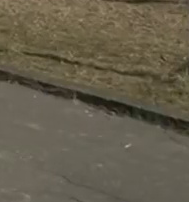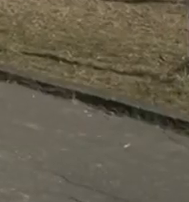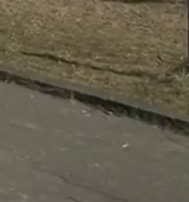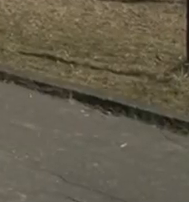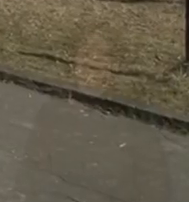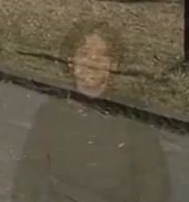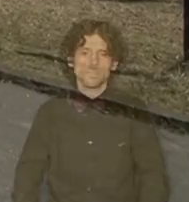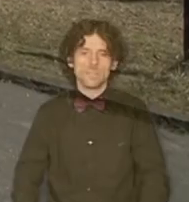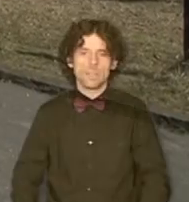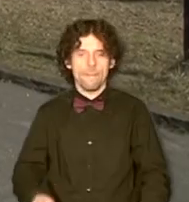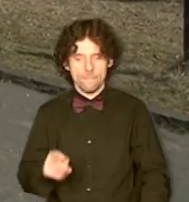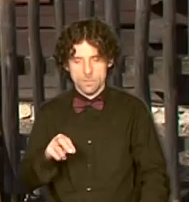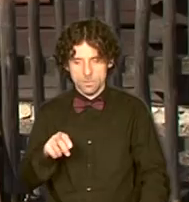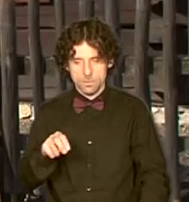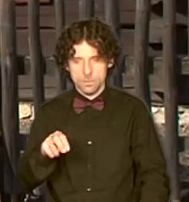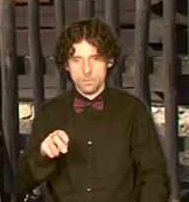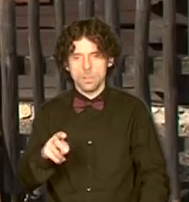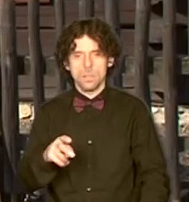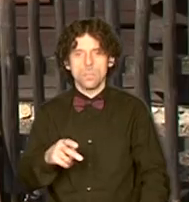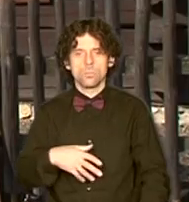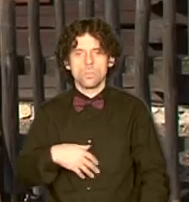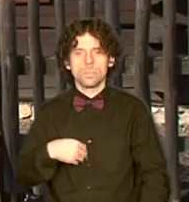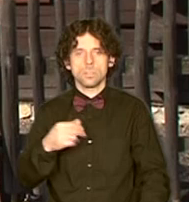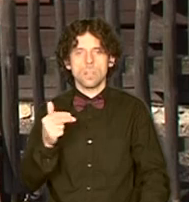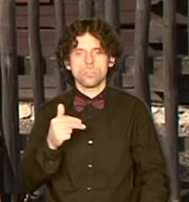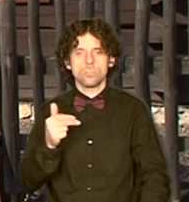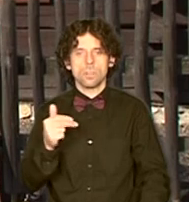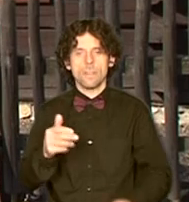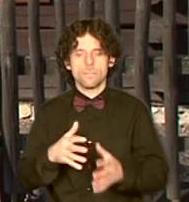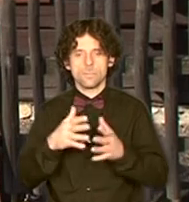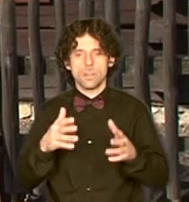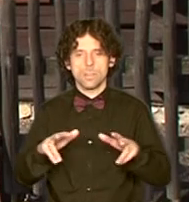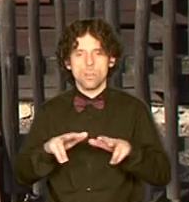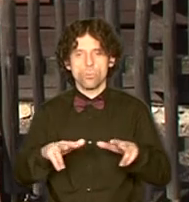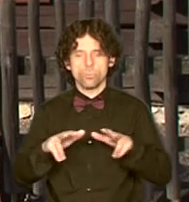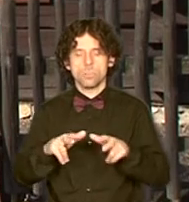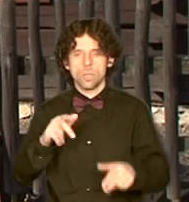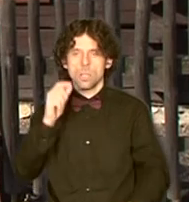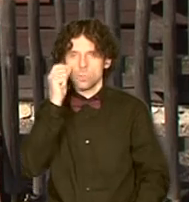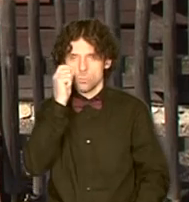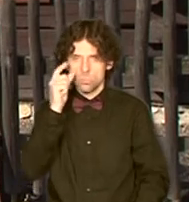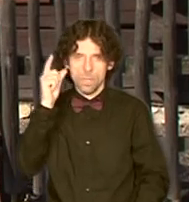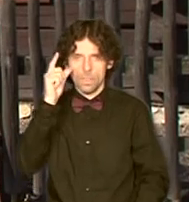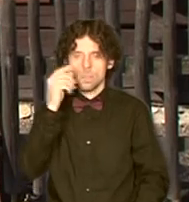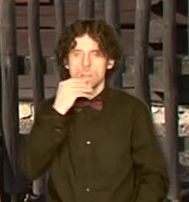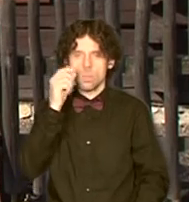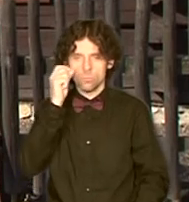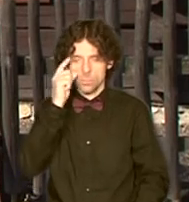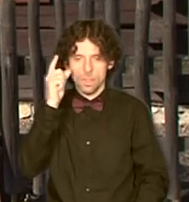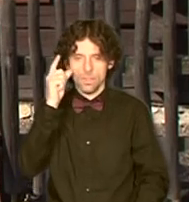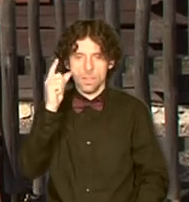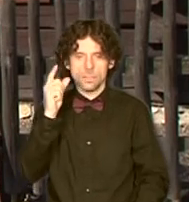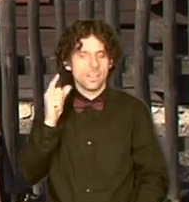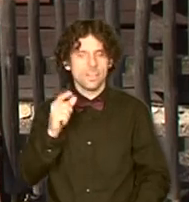I w ten oto sposób doszliśmy do świątecznej niedzieli, czyli do wielkiego rodzinnego śniadania. Do wielkiego rodzinnego